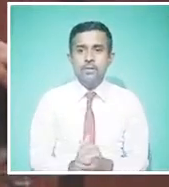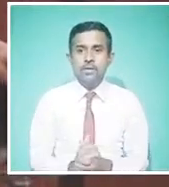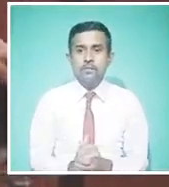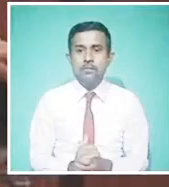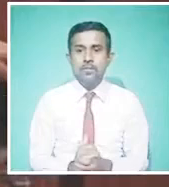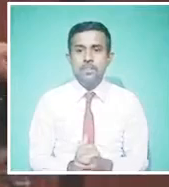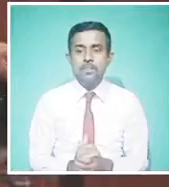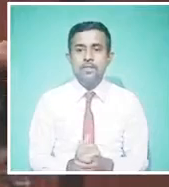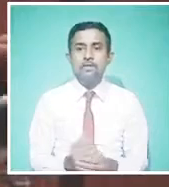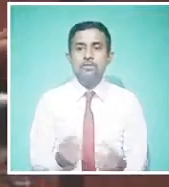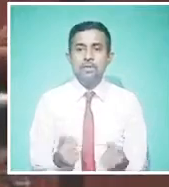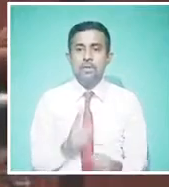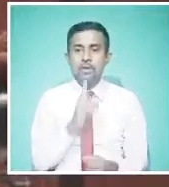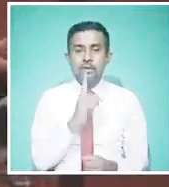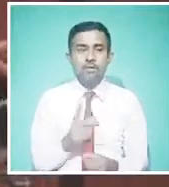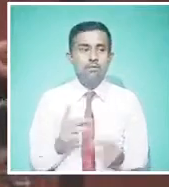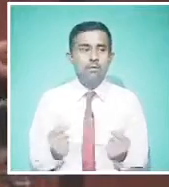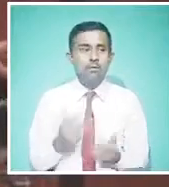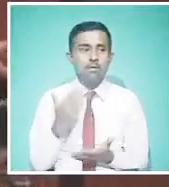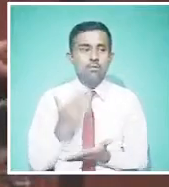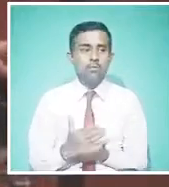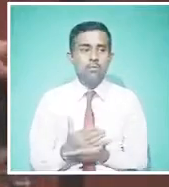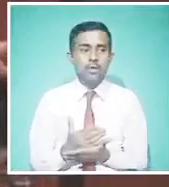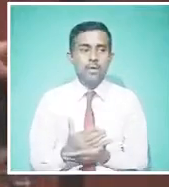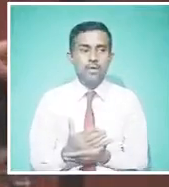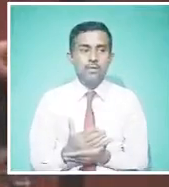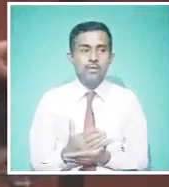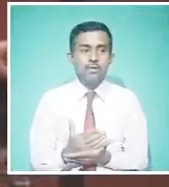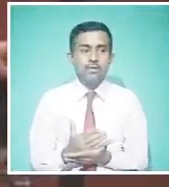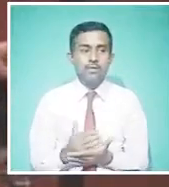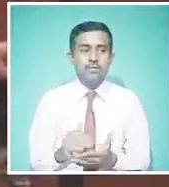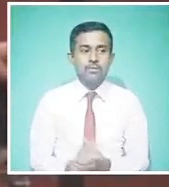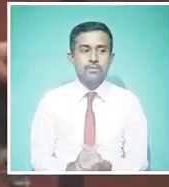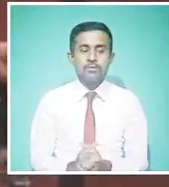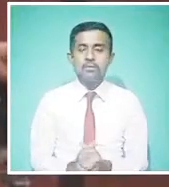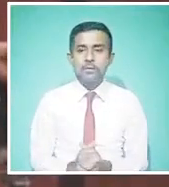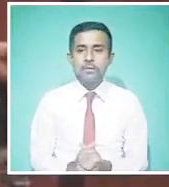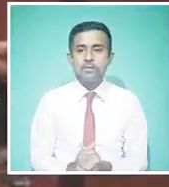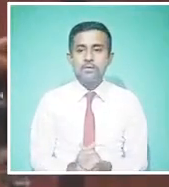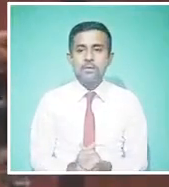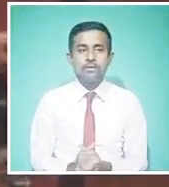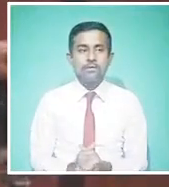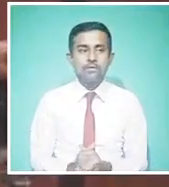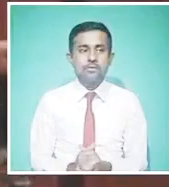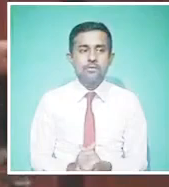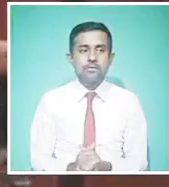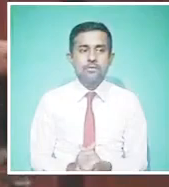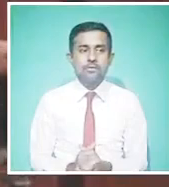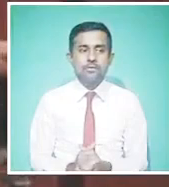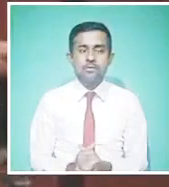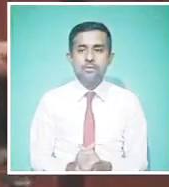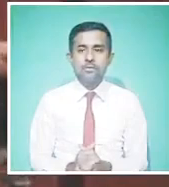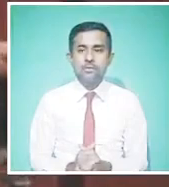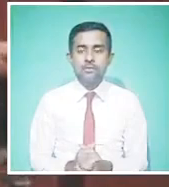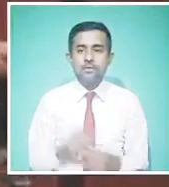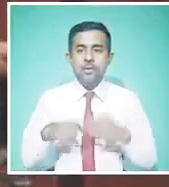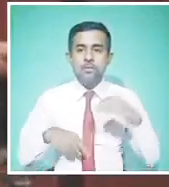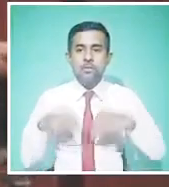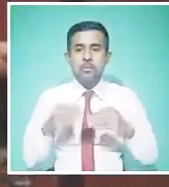வேண்டும். தேர்தல் ஒன்று நடைபெற வேண்டுமாக இருந்தால் அது வேறு முறைகளிலே கூட தேர்தலை நடத்த